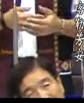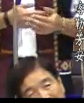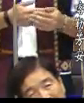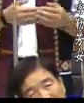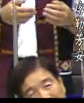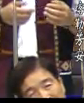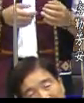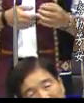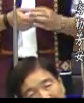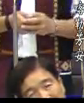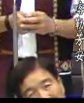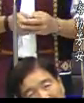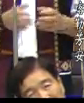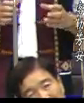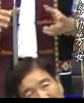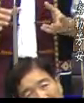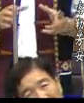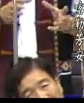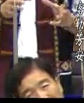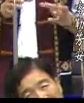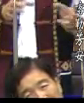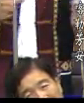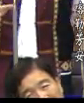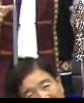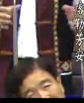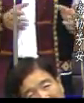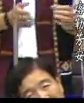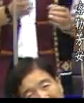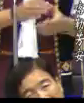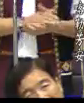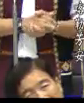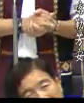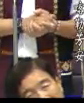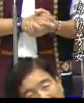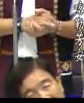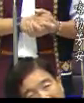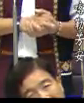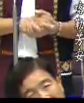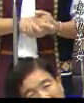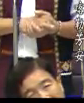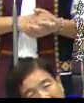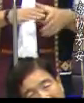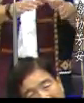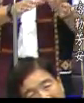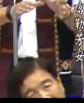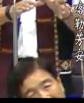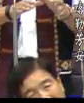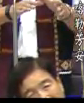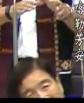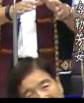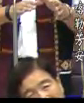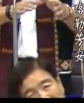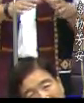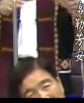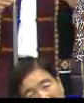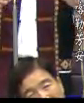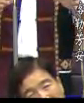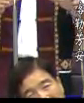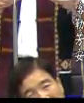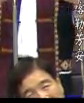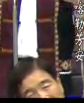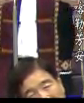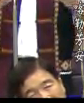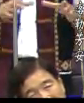域应该是要有连结性，而不是用一种片段片段去切割。我想这个对族人包括整个部落